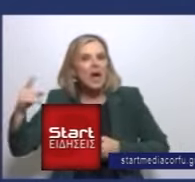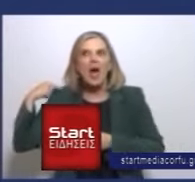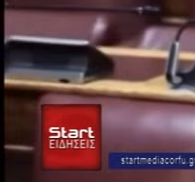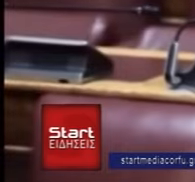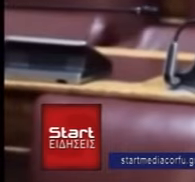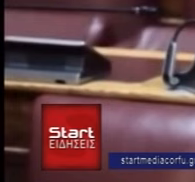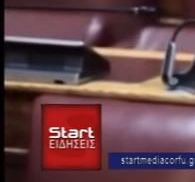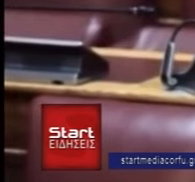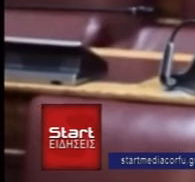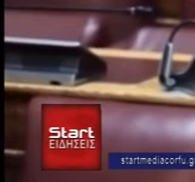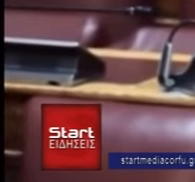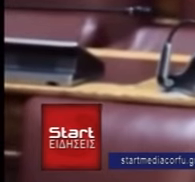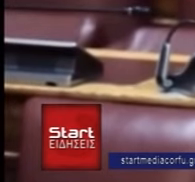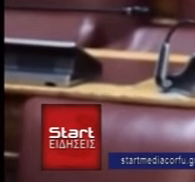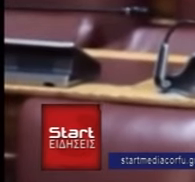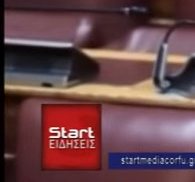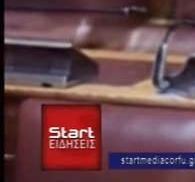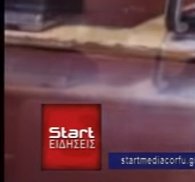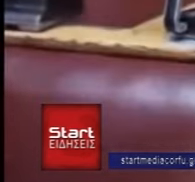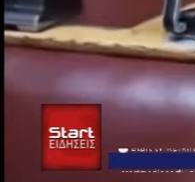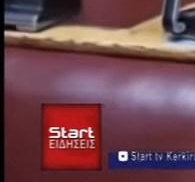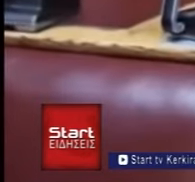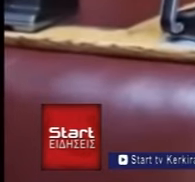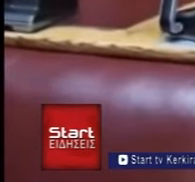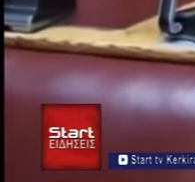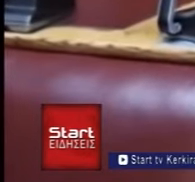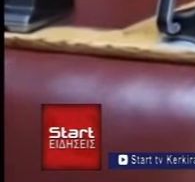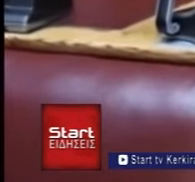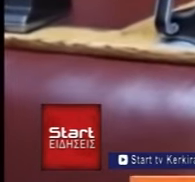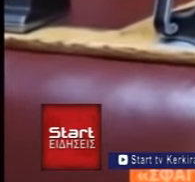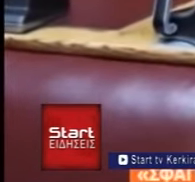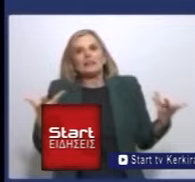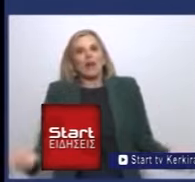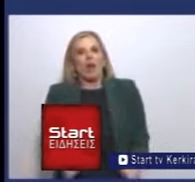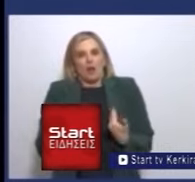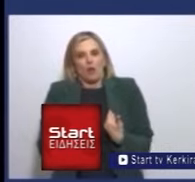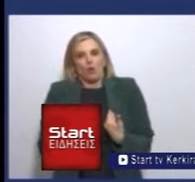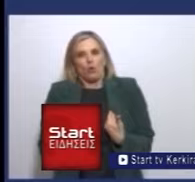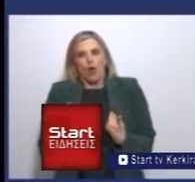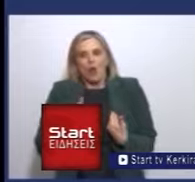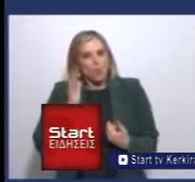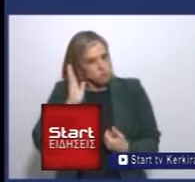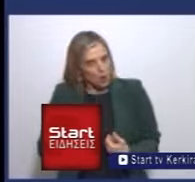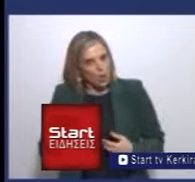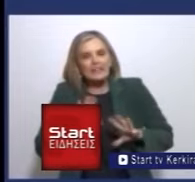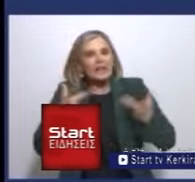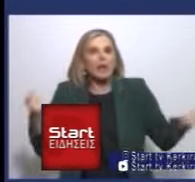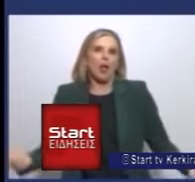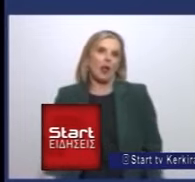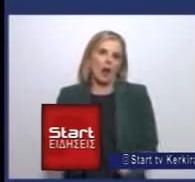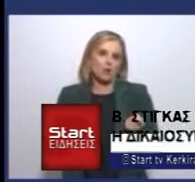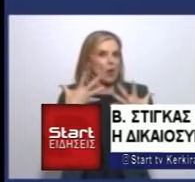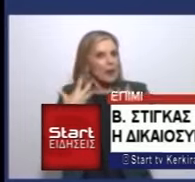ευρωεκλογές. Μιλώντας στο Open, ο κύριος Στίγκας είπε: «Είναι μια απόφαση που βγήκε μόνο με υπομνήματα. Δεν είναι